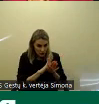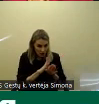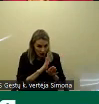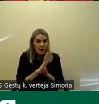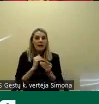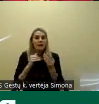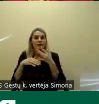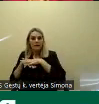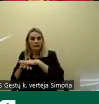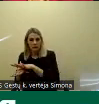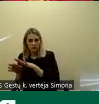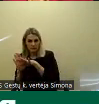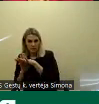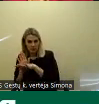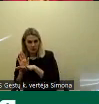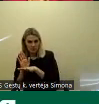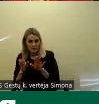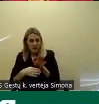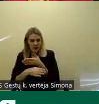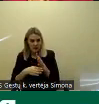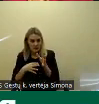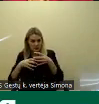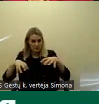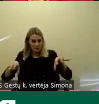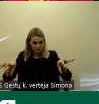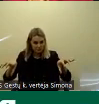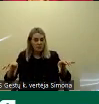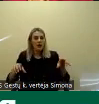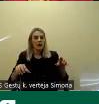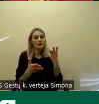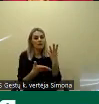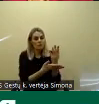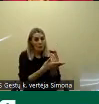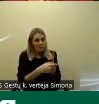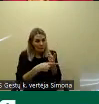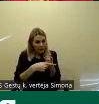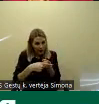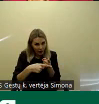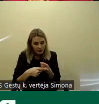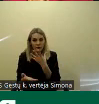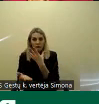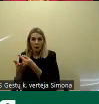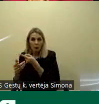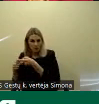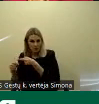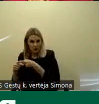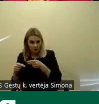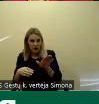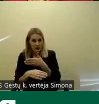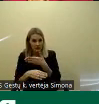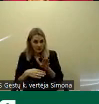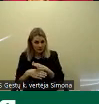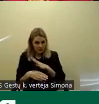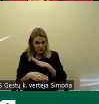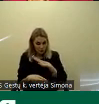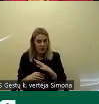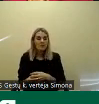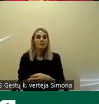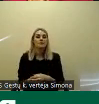Buvo atskirų priedų pateiktos integruojamosios programos, aptarti